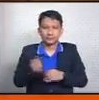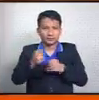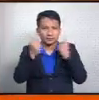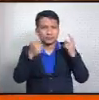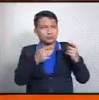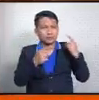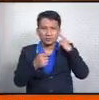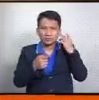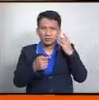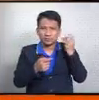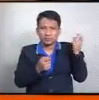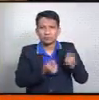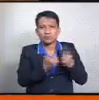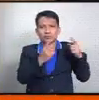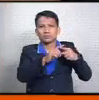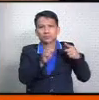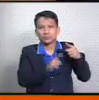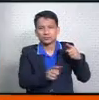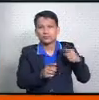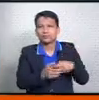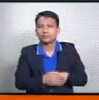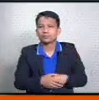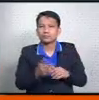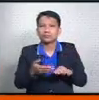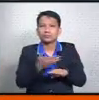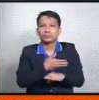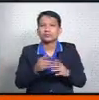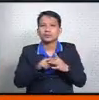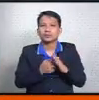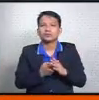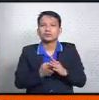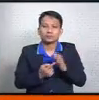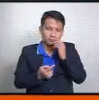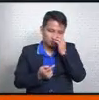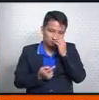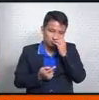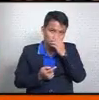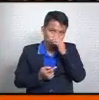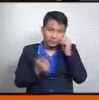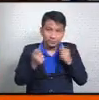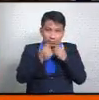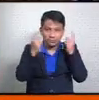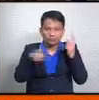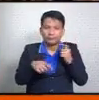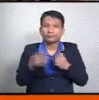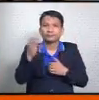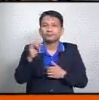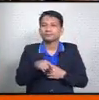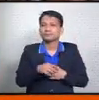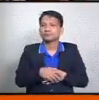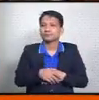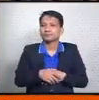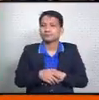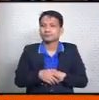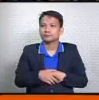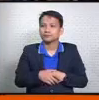ng pagsabog mula sa kawad ng kuryente bago sumiklab ang apoy. Nagising kayo yung asawa ko kasi mamasada.